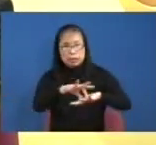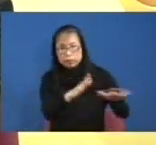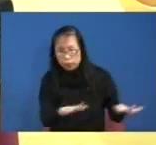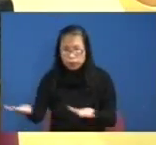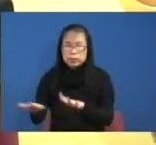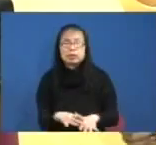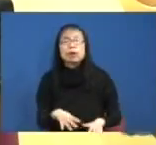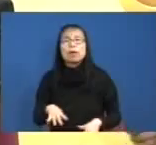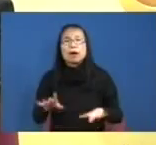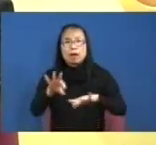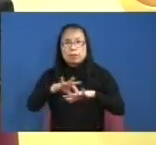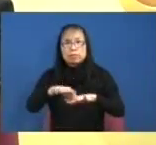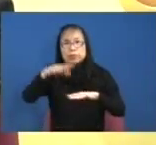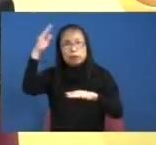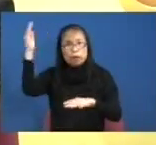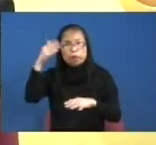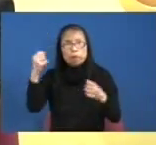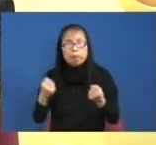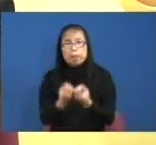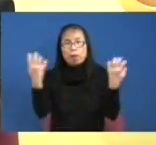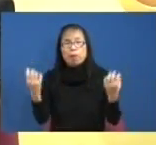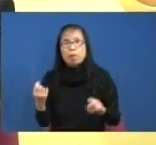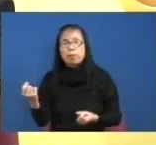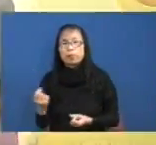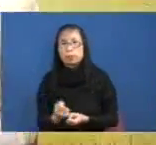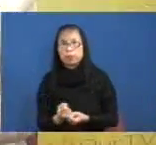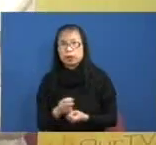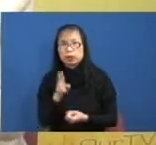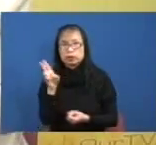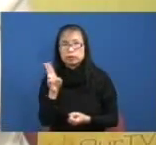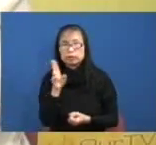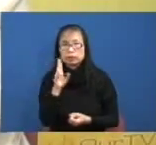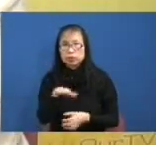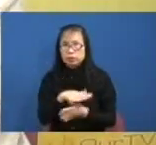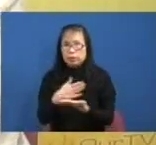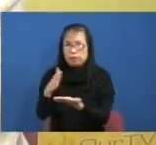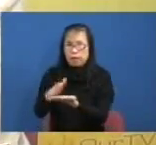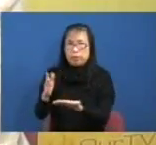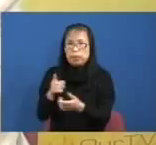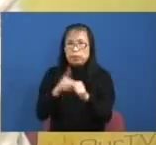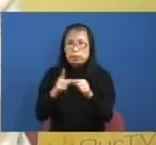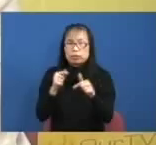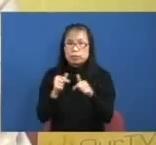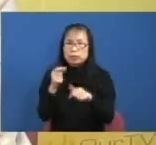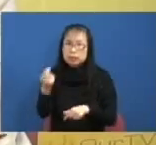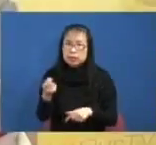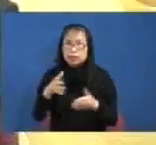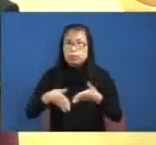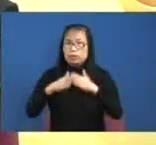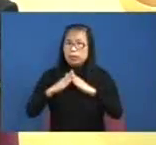風暴已經都傷及幾多池魚啦，我又睇唔到即係點解政府唔可以喺呢啲， 其實大部分嘅中小企咧